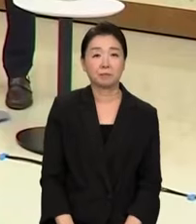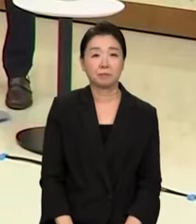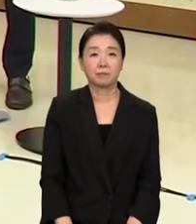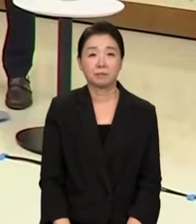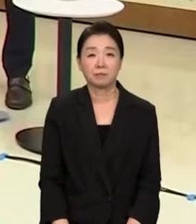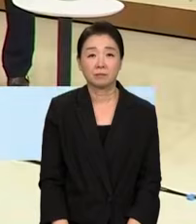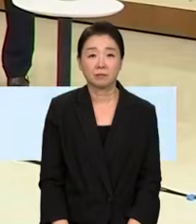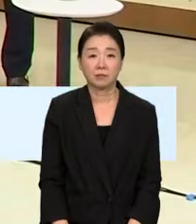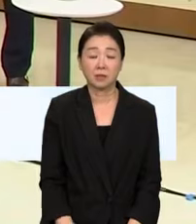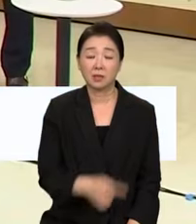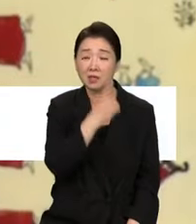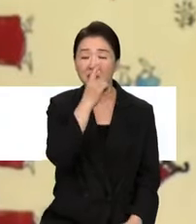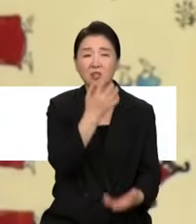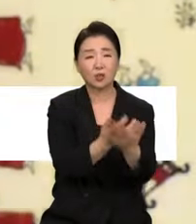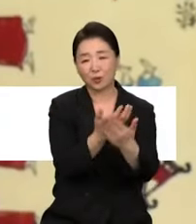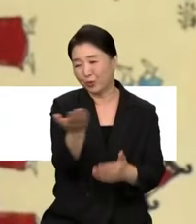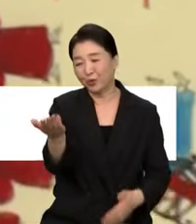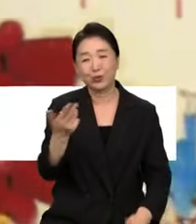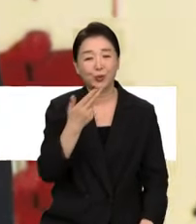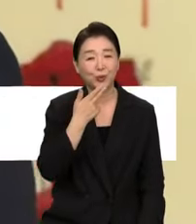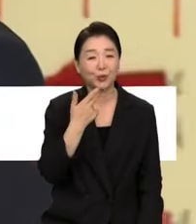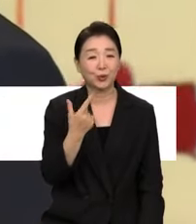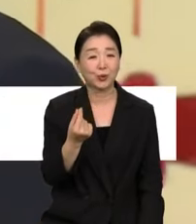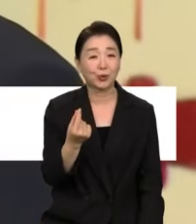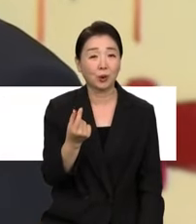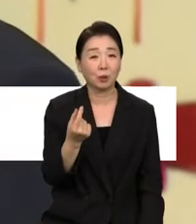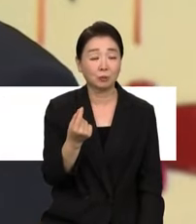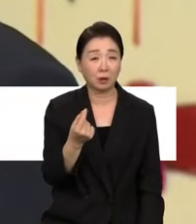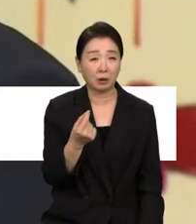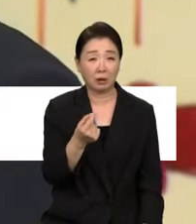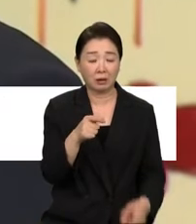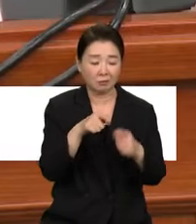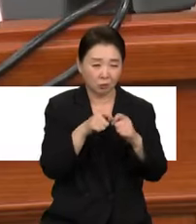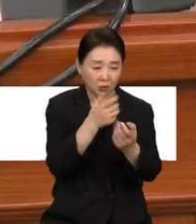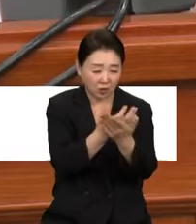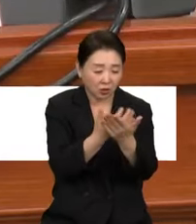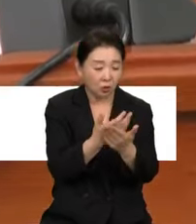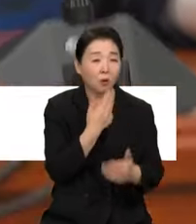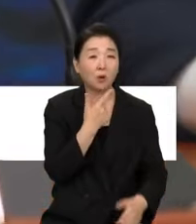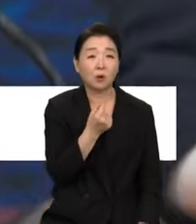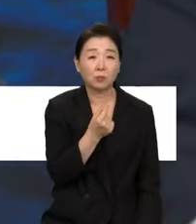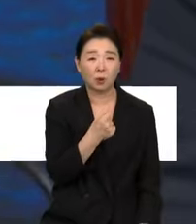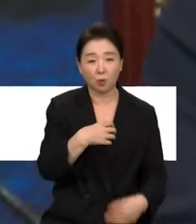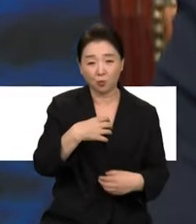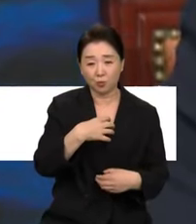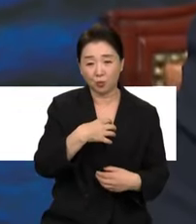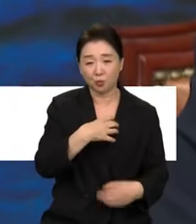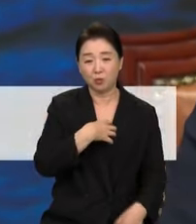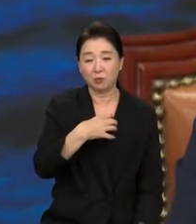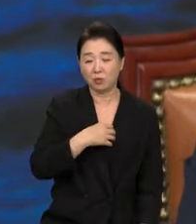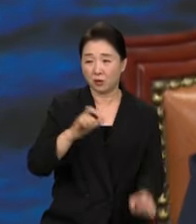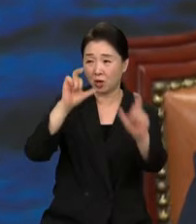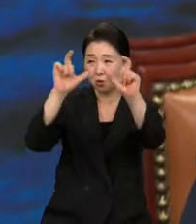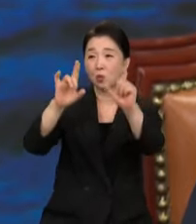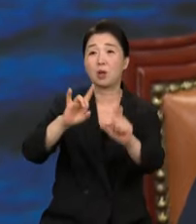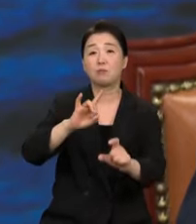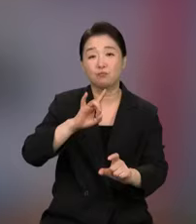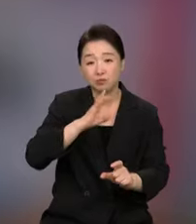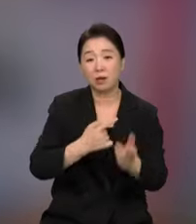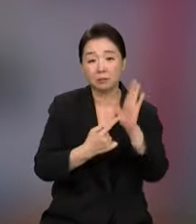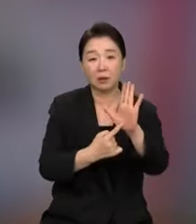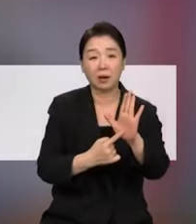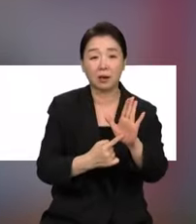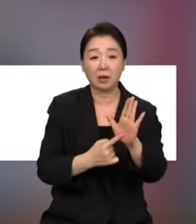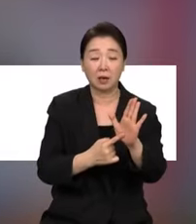구체적인 증거를 내놓지는 않았습니다 구체적 증거 여부를 떠나 위험성을 경고한 것이라는 발언도 나왔습니다